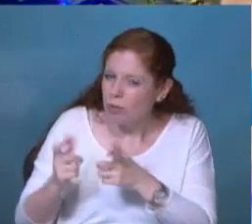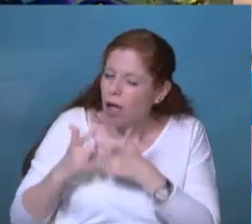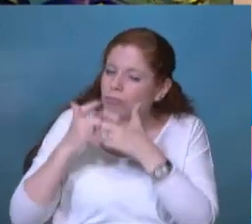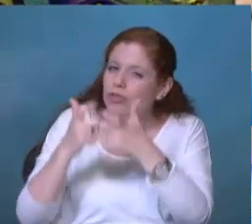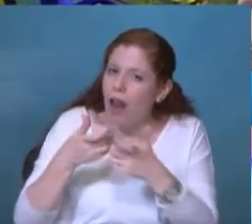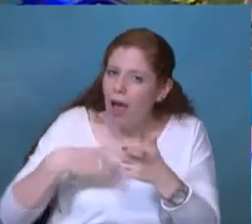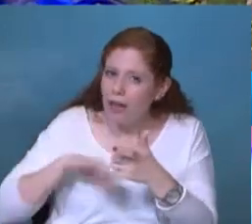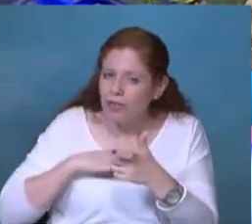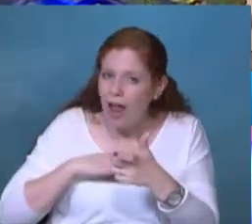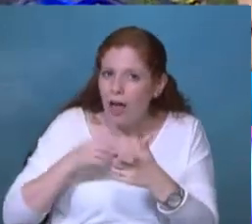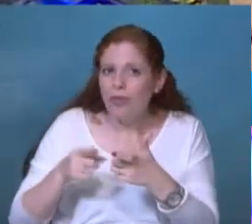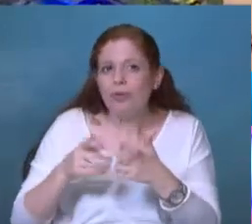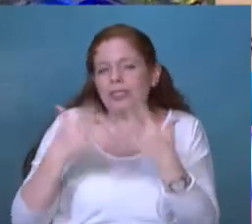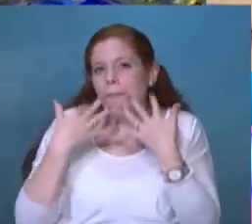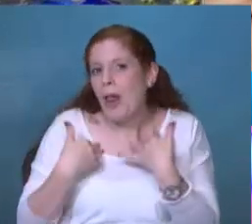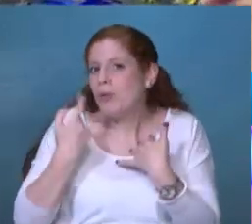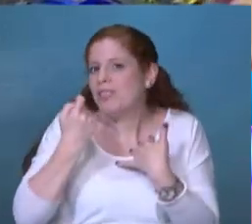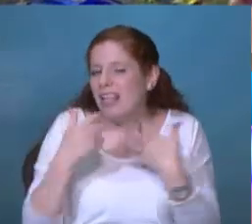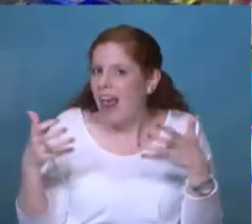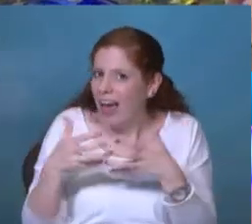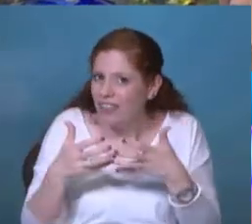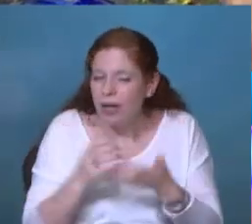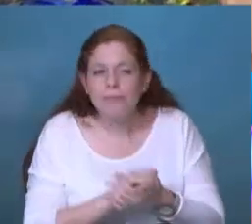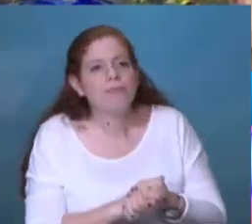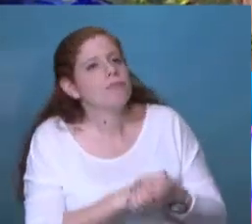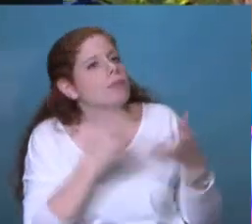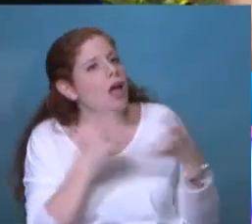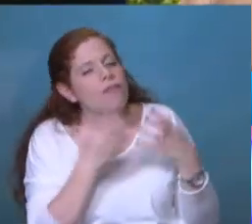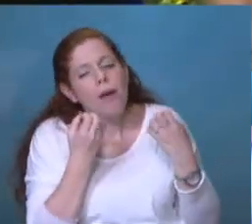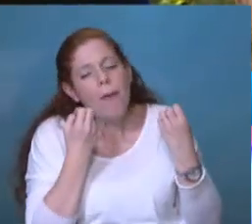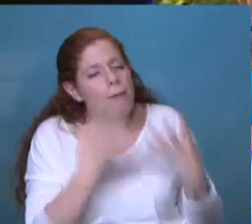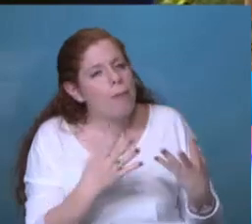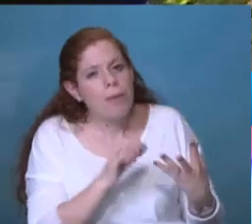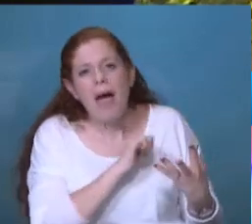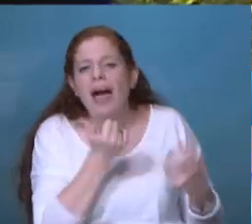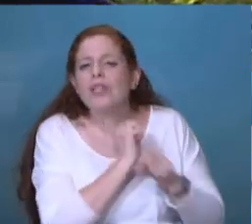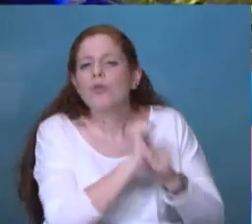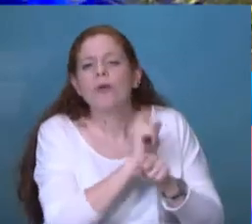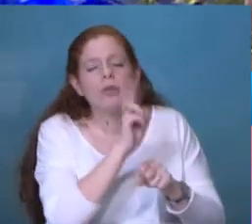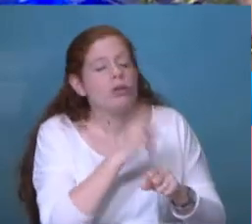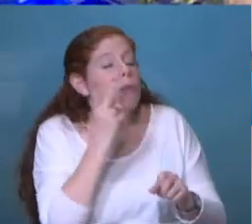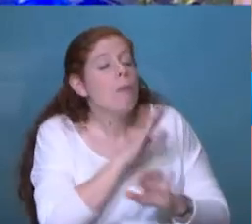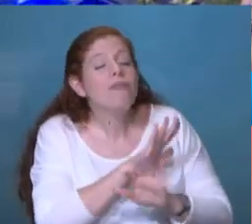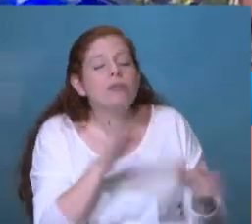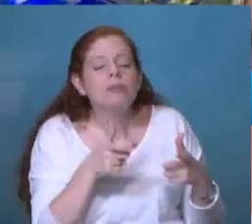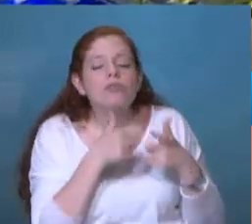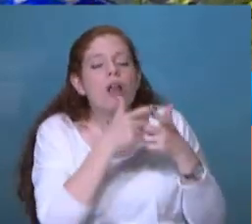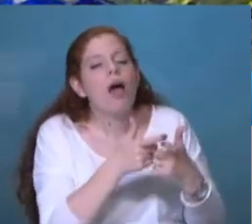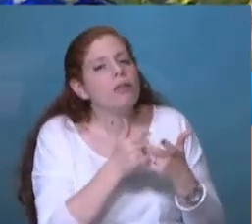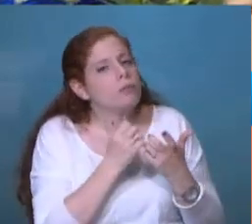שלנו. ספר לנו קצת על החבר'ה. חבר'ה מהממים הכי תומכים שיש, אתם לא מבינים איזה משלחת מייצגת אתכם